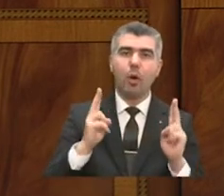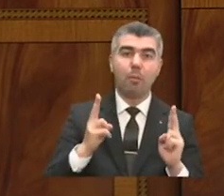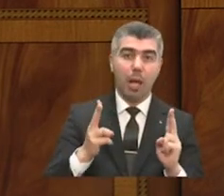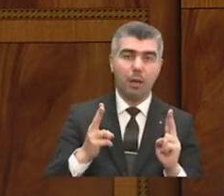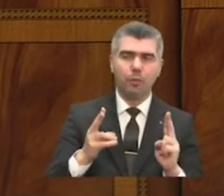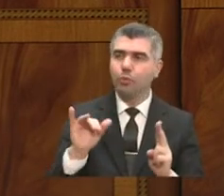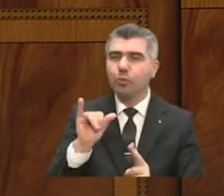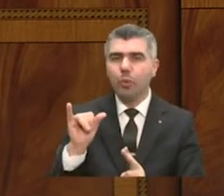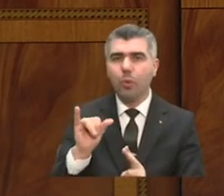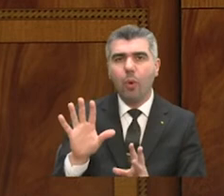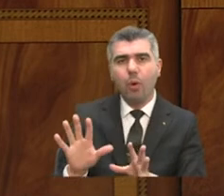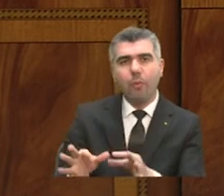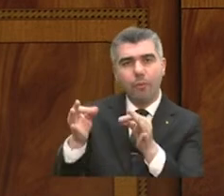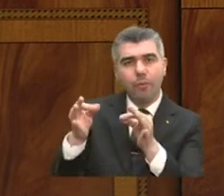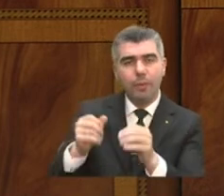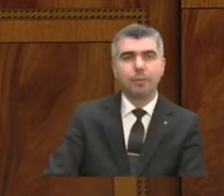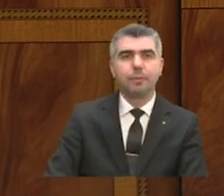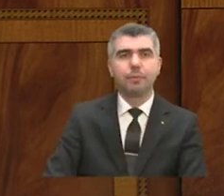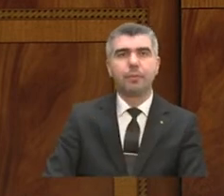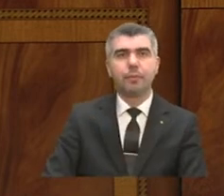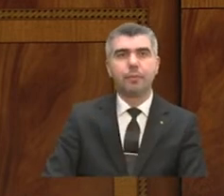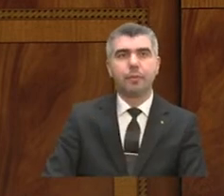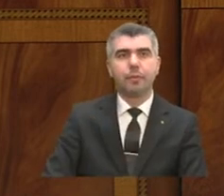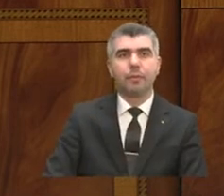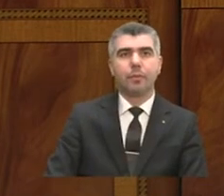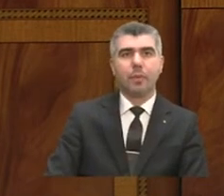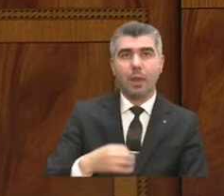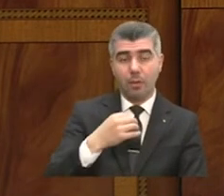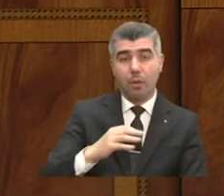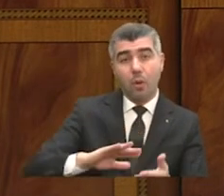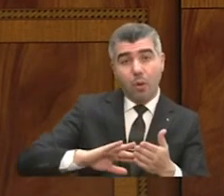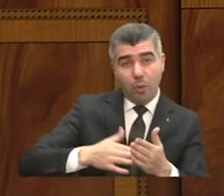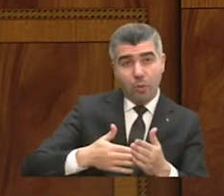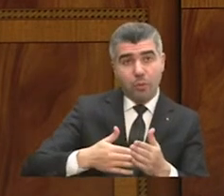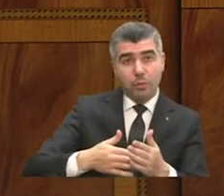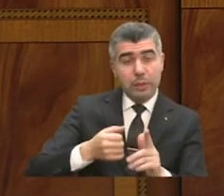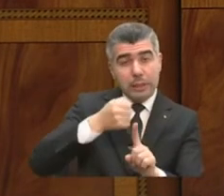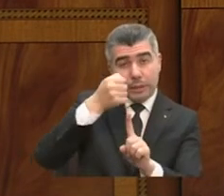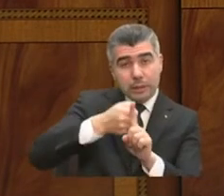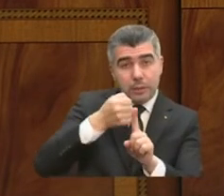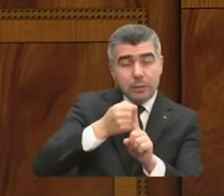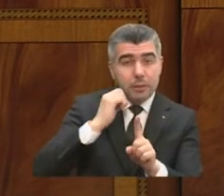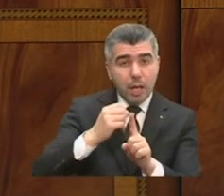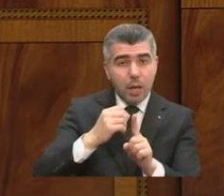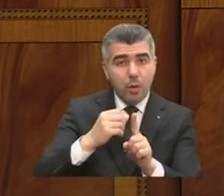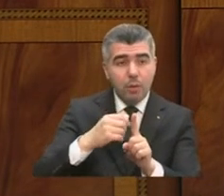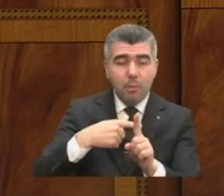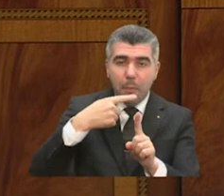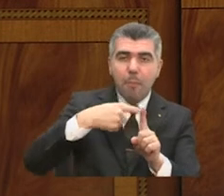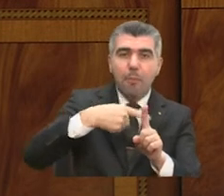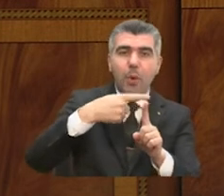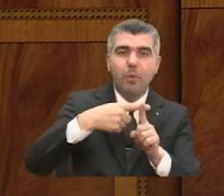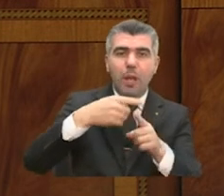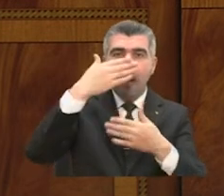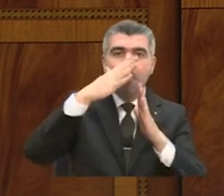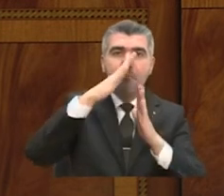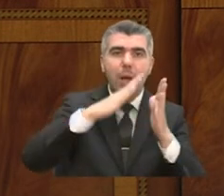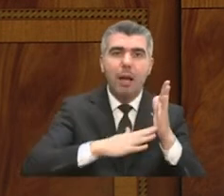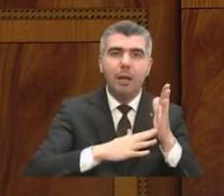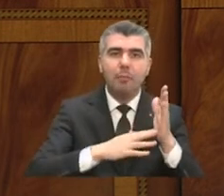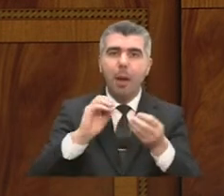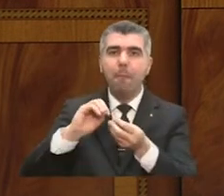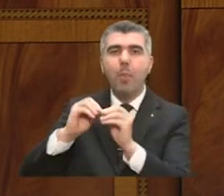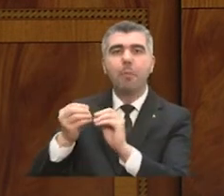2022 dans le paragraphe 2 est tout à fait naturel. Alors que s'est-il passé? Cette voie de